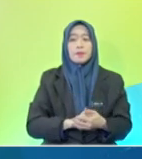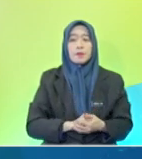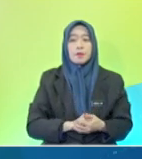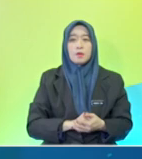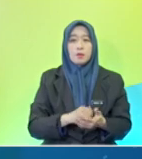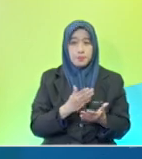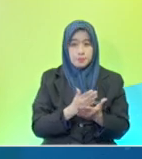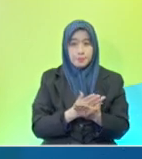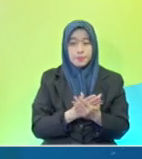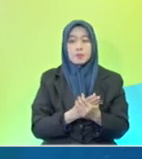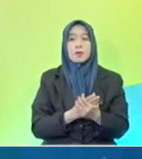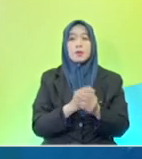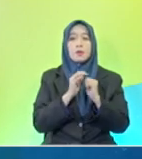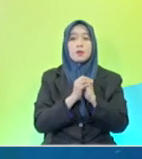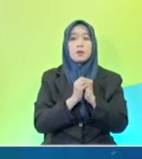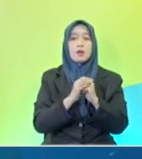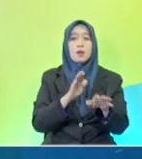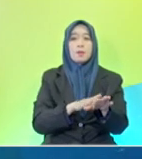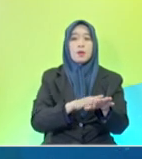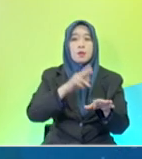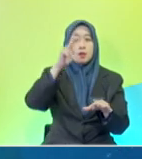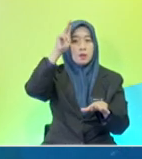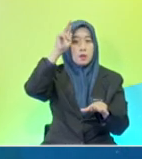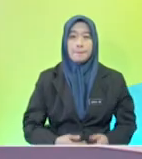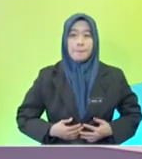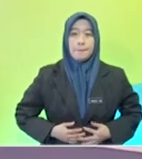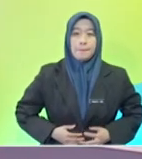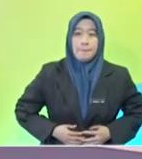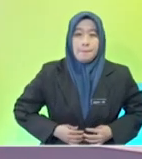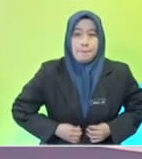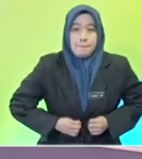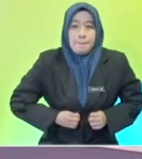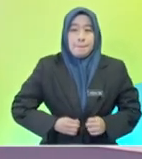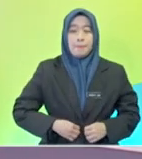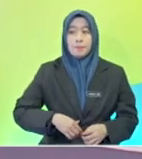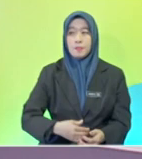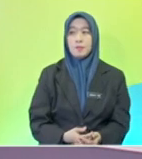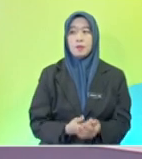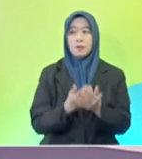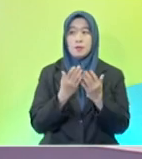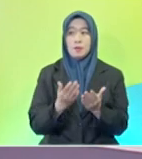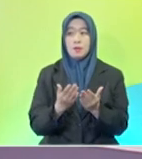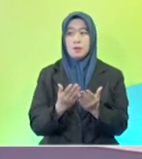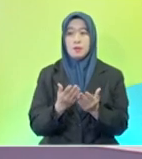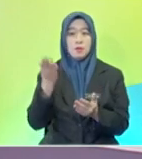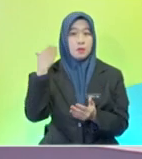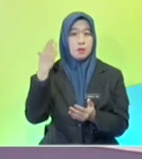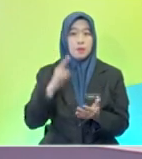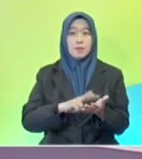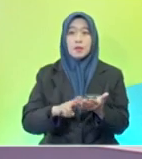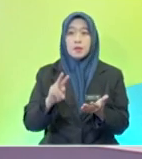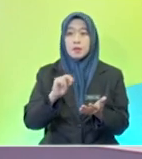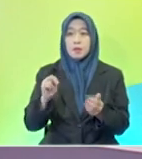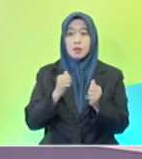Bismillahirrahmanirrahim. Qul inna lakum tayyiban wa annahum tayyibun. Okey, sadaqallahul azim. Tahniah diucapkan kepada Khalif dan Fatin. Okey, alhamdulillah, itu dia bacaan adik-adik kita mengikut tanda